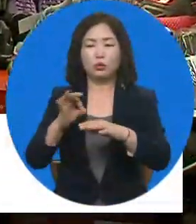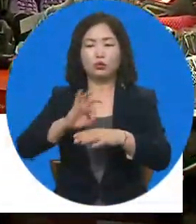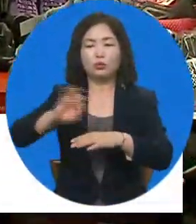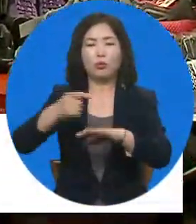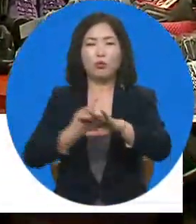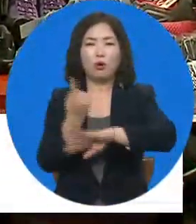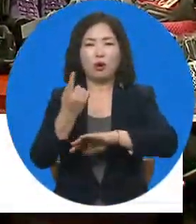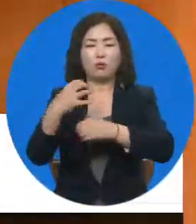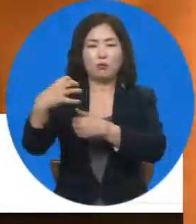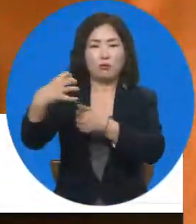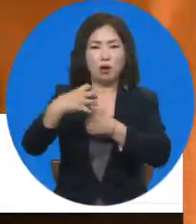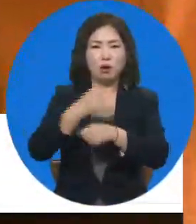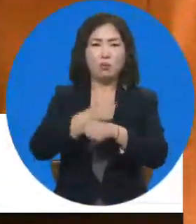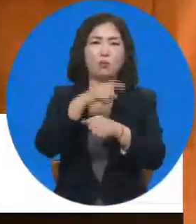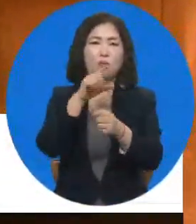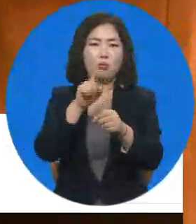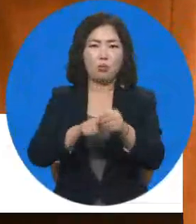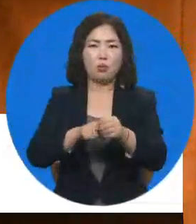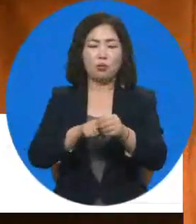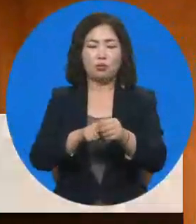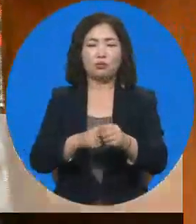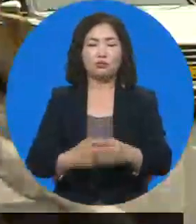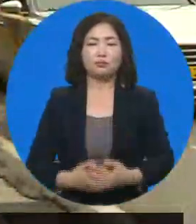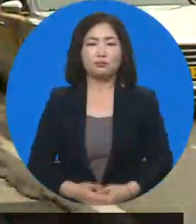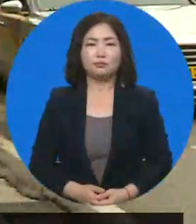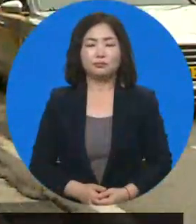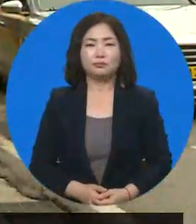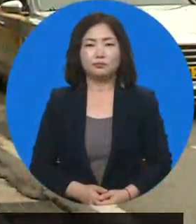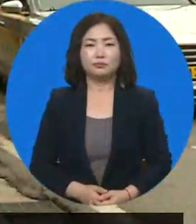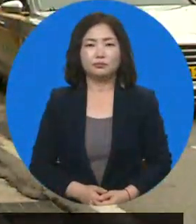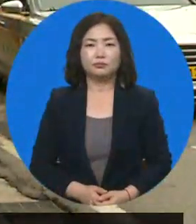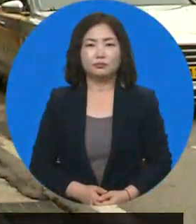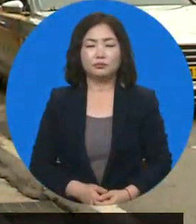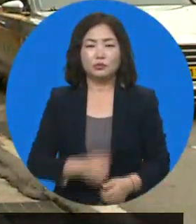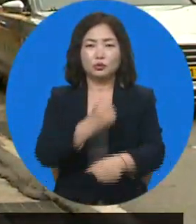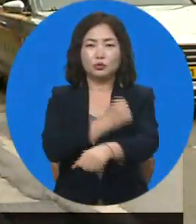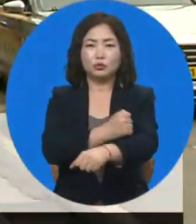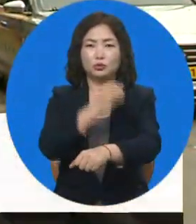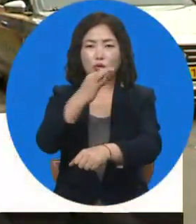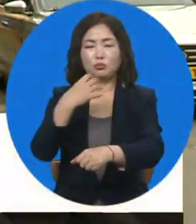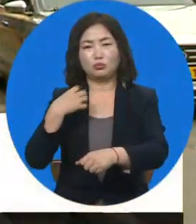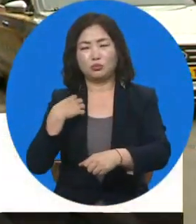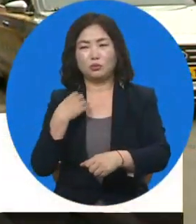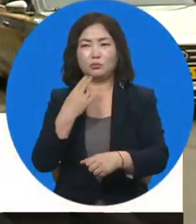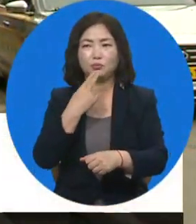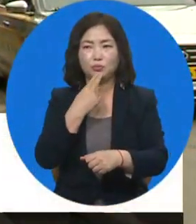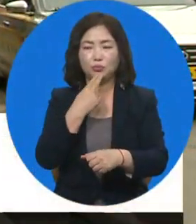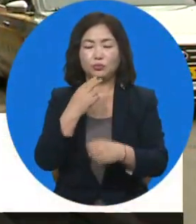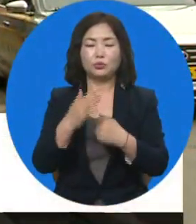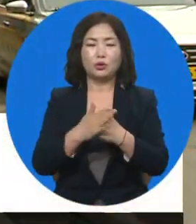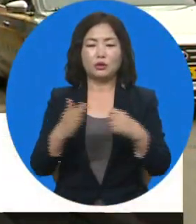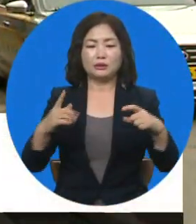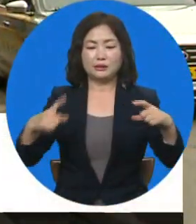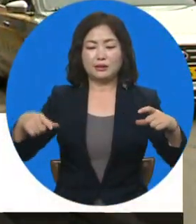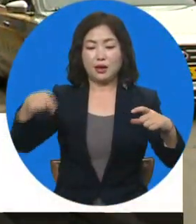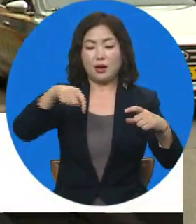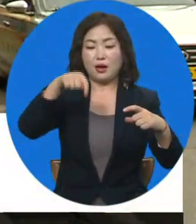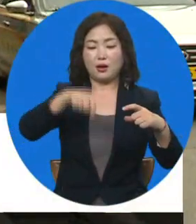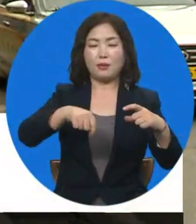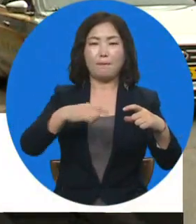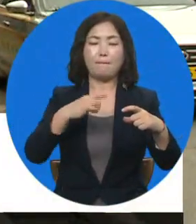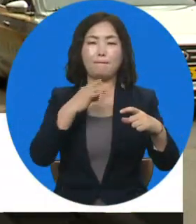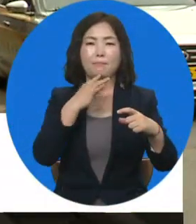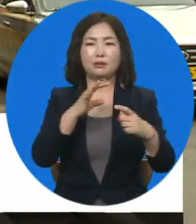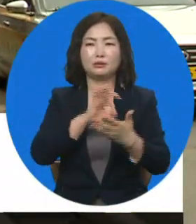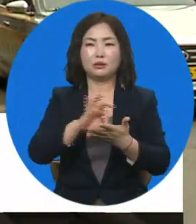유출을 막기 위한 일종의 지역화 핍니다 뭐 스스로 부담도 없고 이제 지역 상품과는 우리 기억